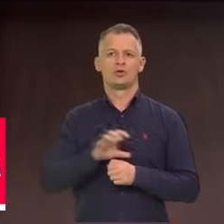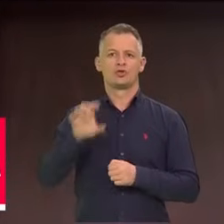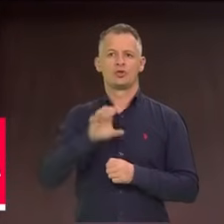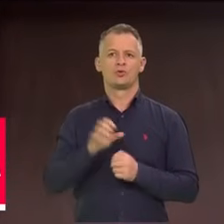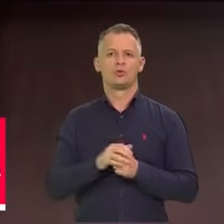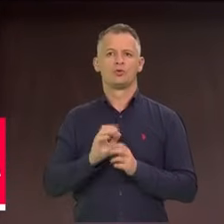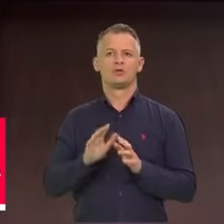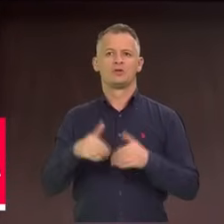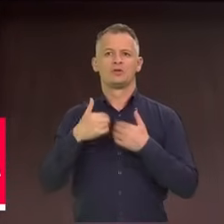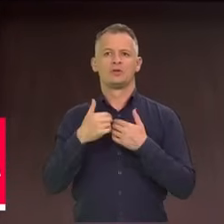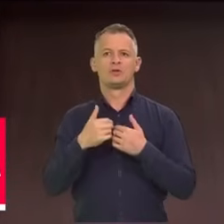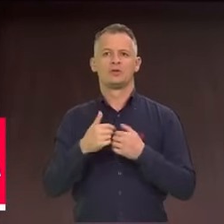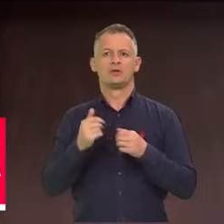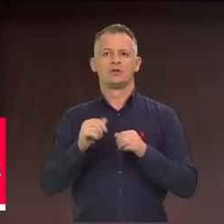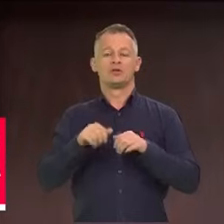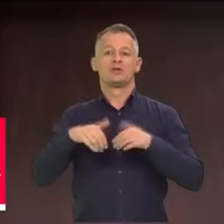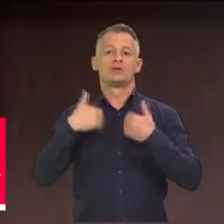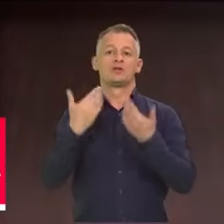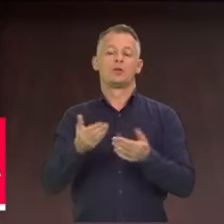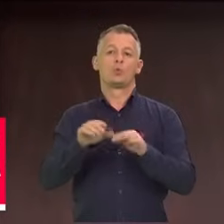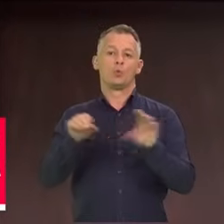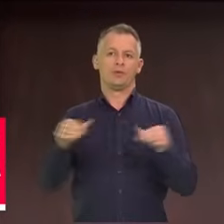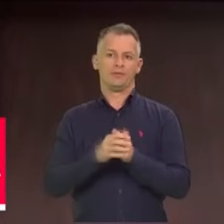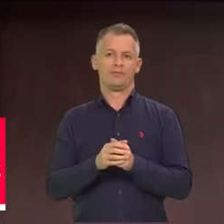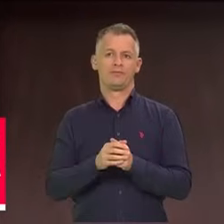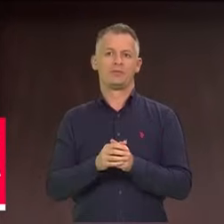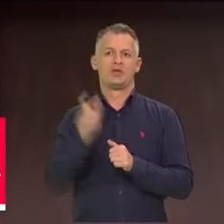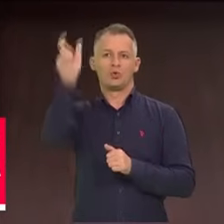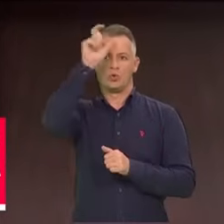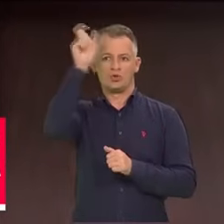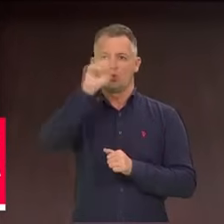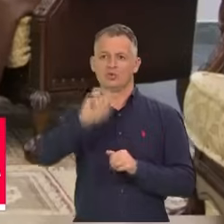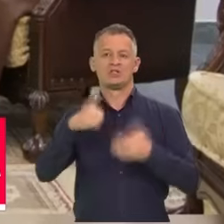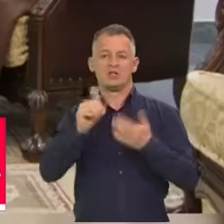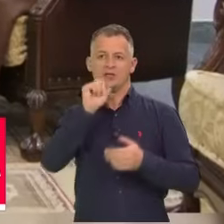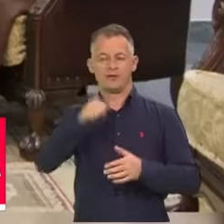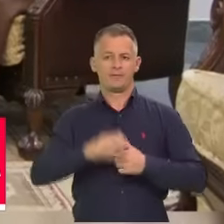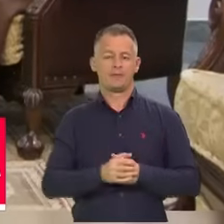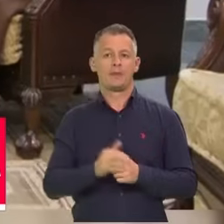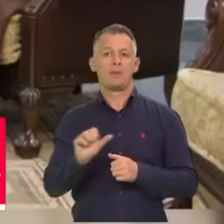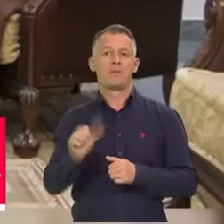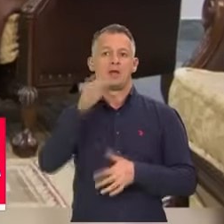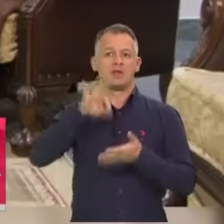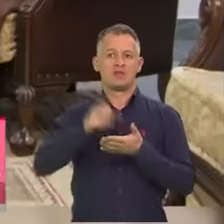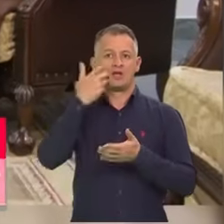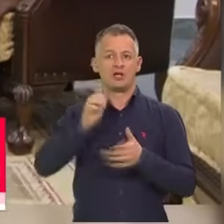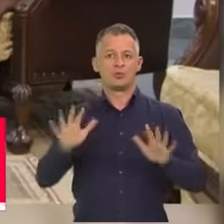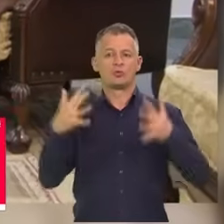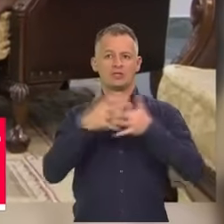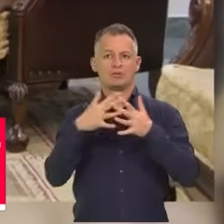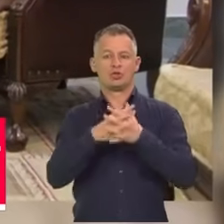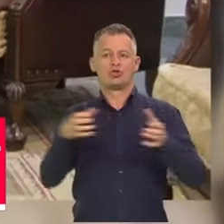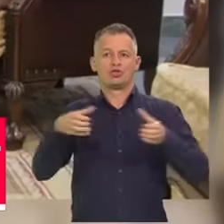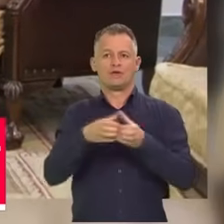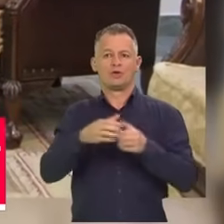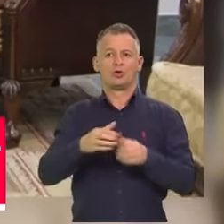bir örgüt olabilirsin. Çünkü bu batının sana borcu çok. Pentru prima dată de la izbucnirea